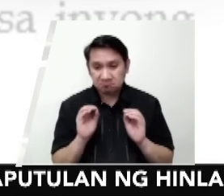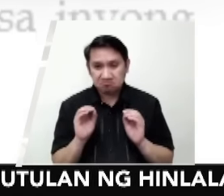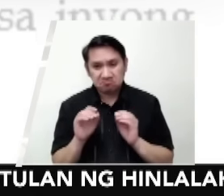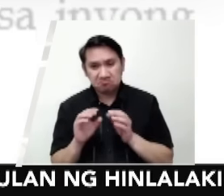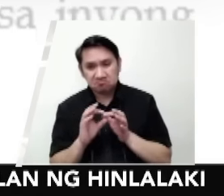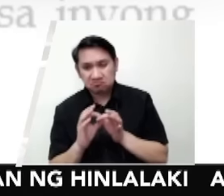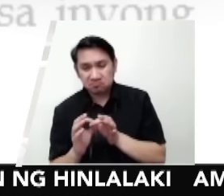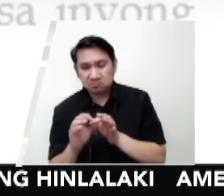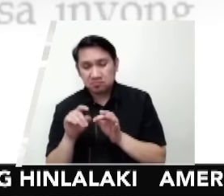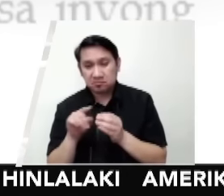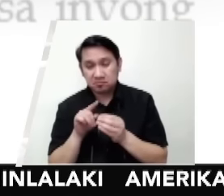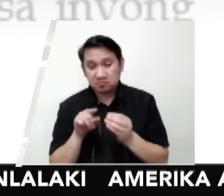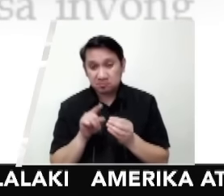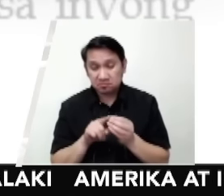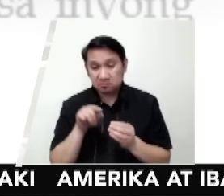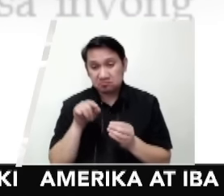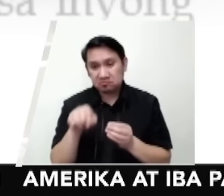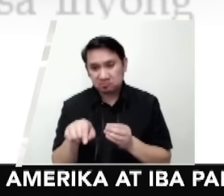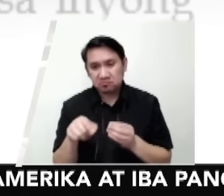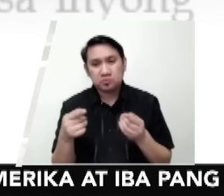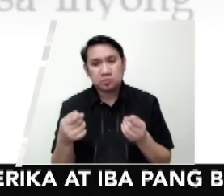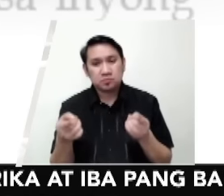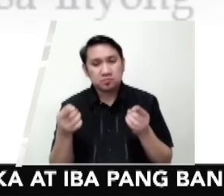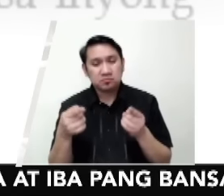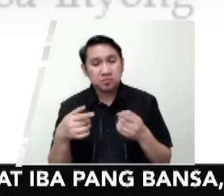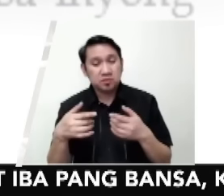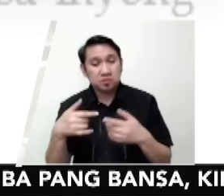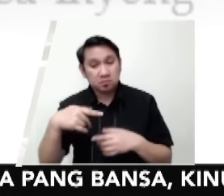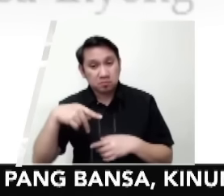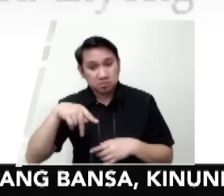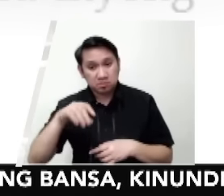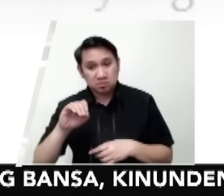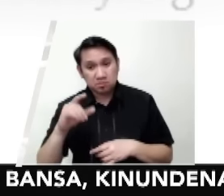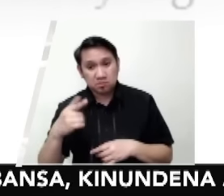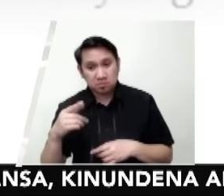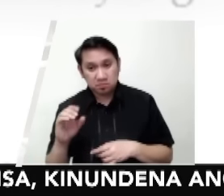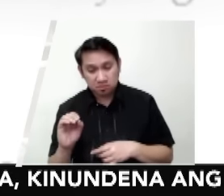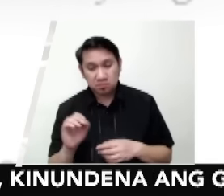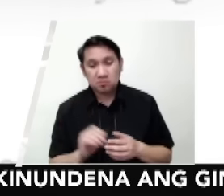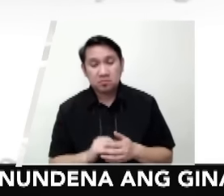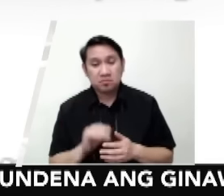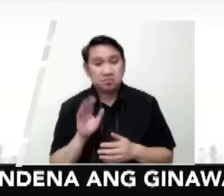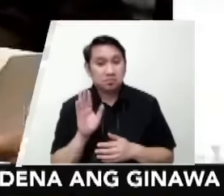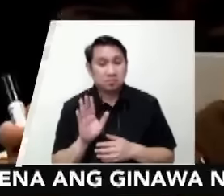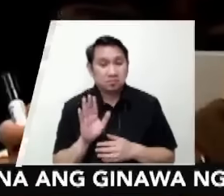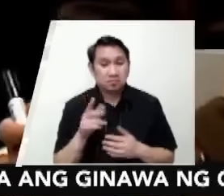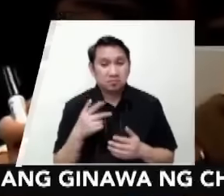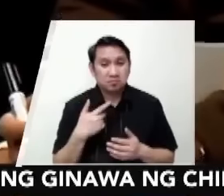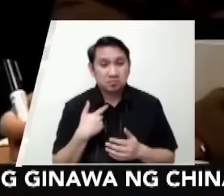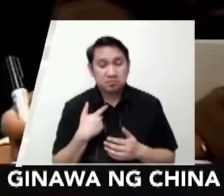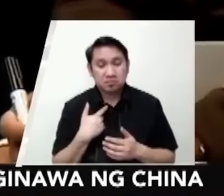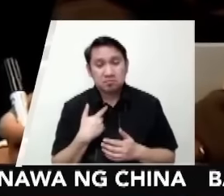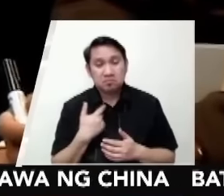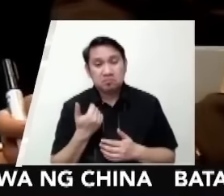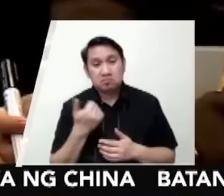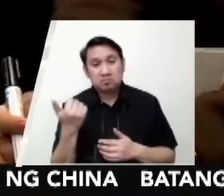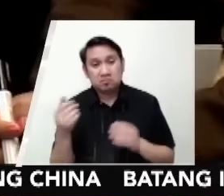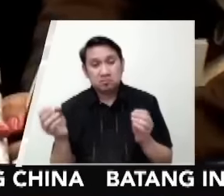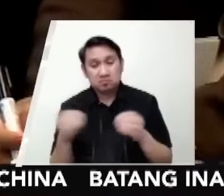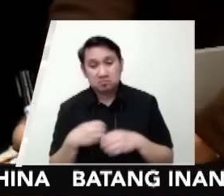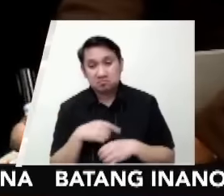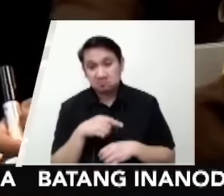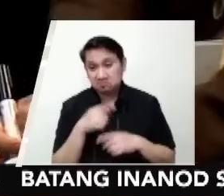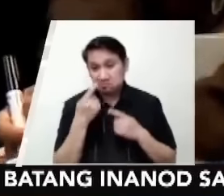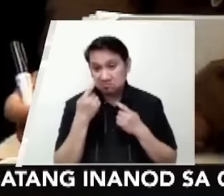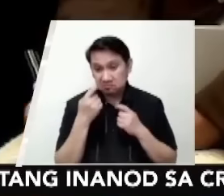operasyon ng mga gaming operators. Ang mga desisyon kagunay nito ay saklaw umano na ibang ahensya. Tiwala umano si Go na mapapatunayang